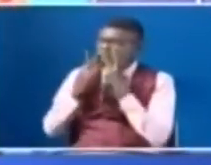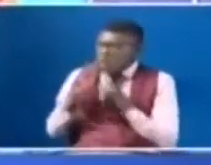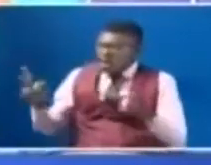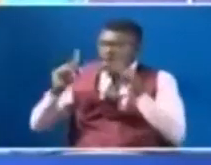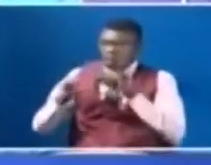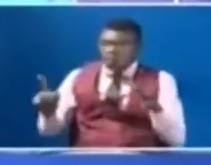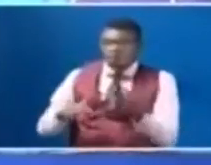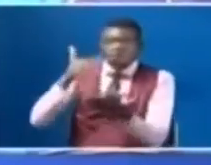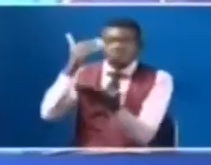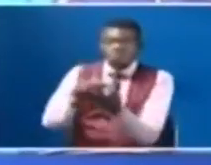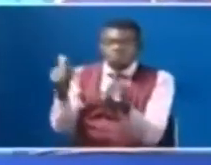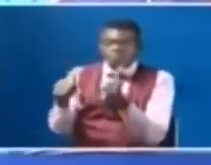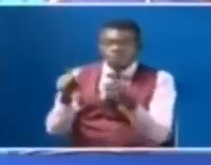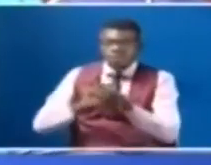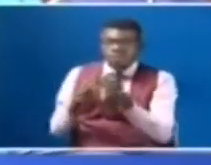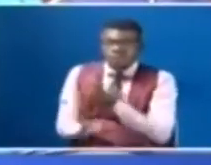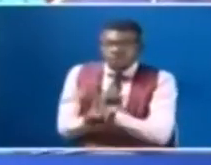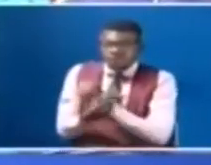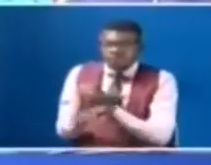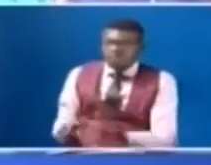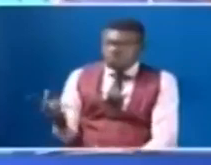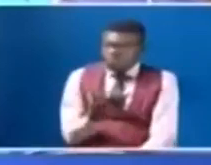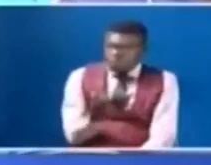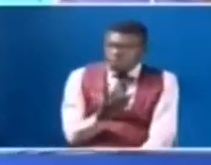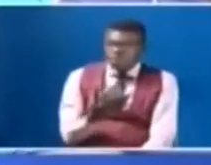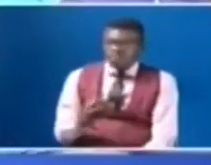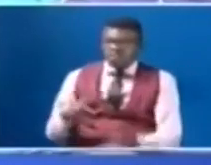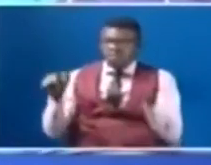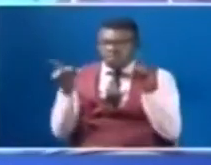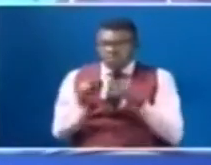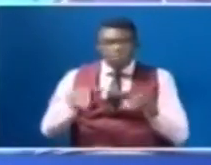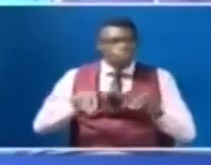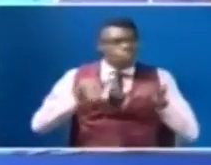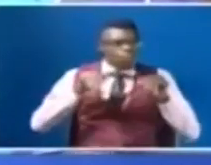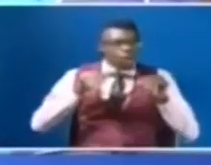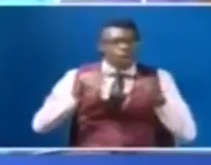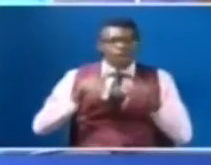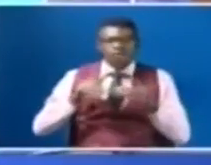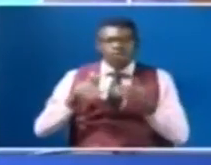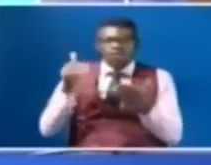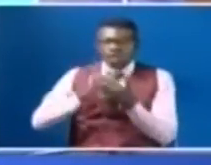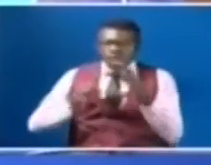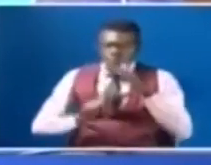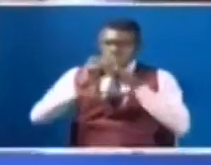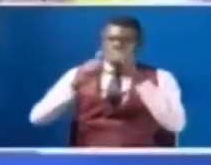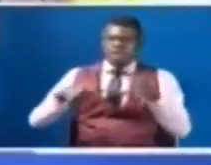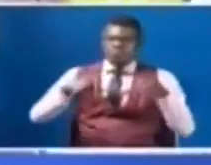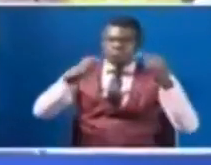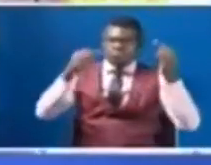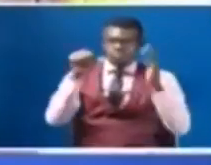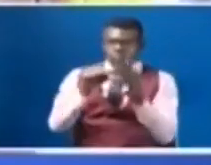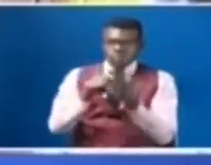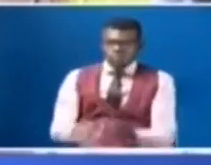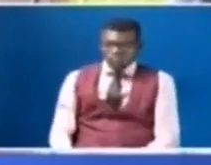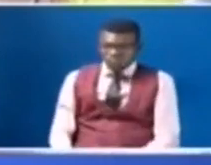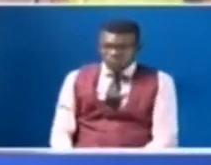yao yachakoma. Tunapoongelesha nao kama siku ya leo tena tunakaa muta kitoko, tena tunaona mambo haya imeanza tena. Mimi ni mmoja